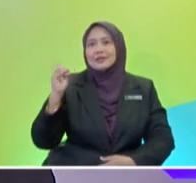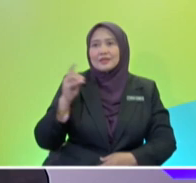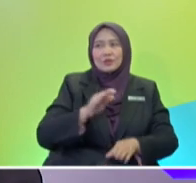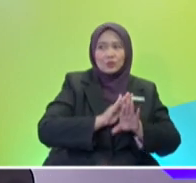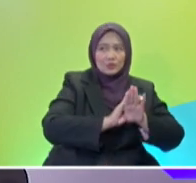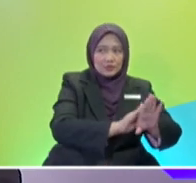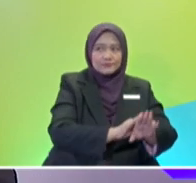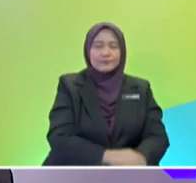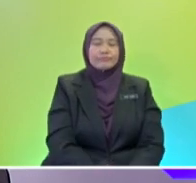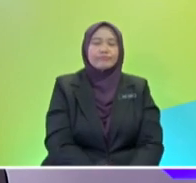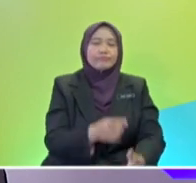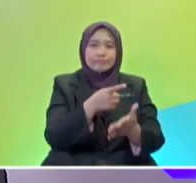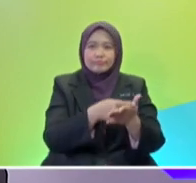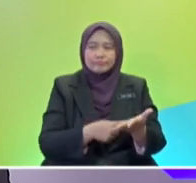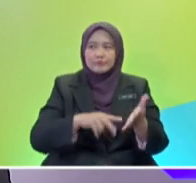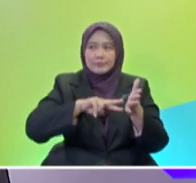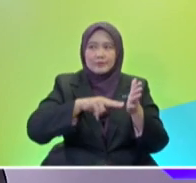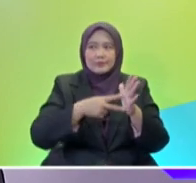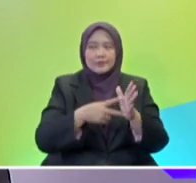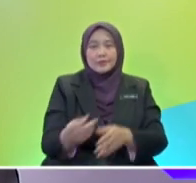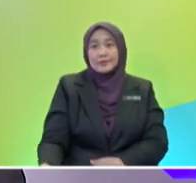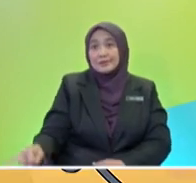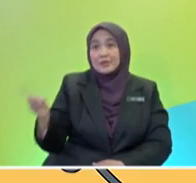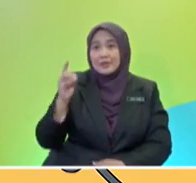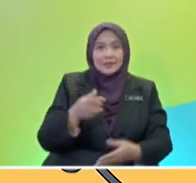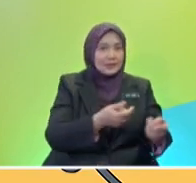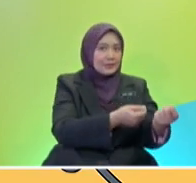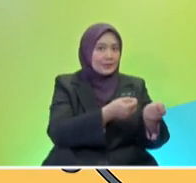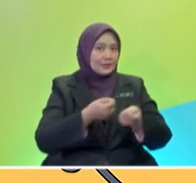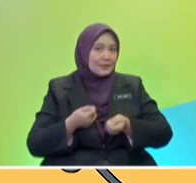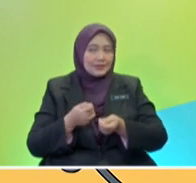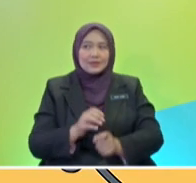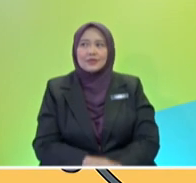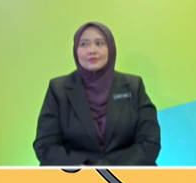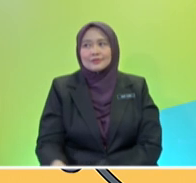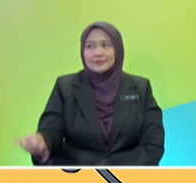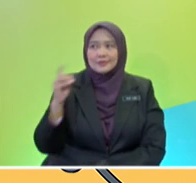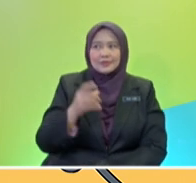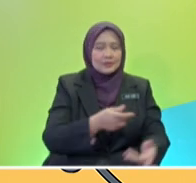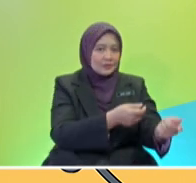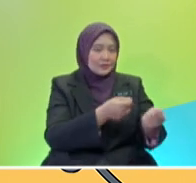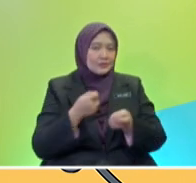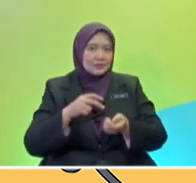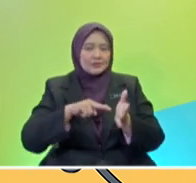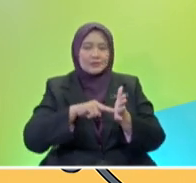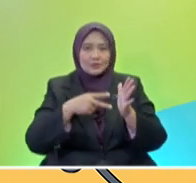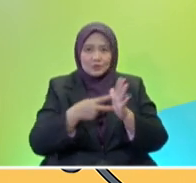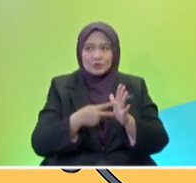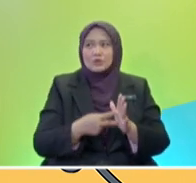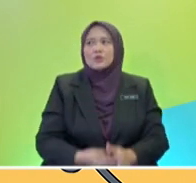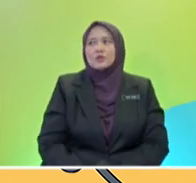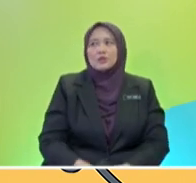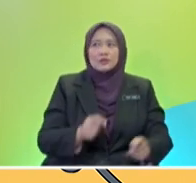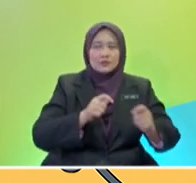pertama Apakah maksud daya tarikan ialah tindakan yang